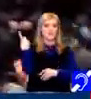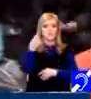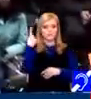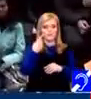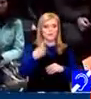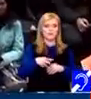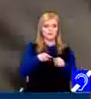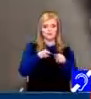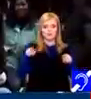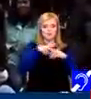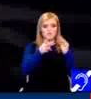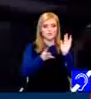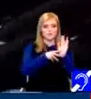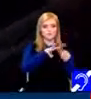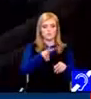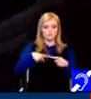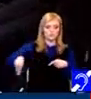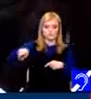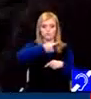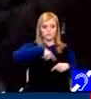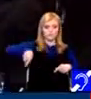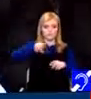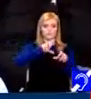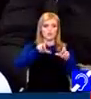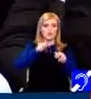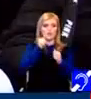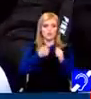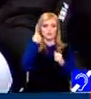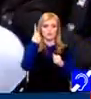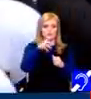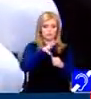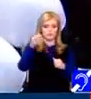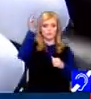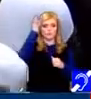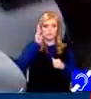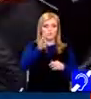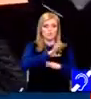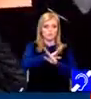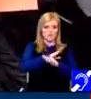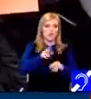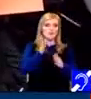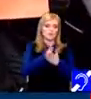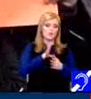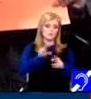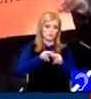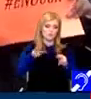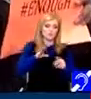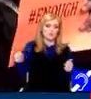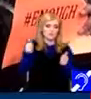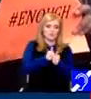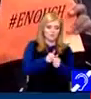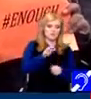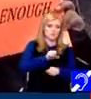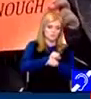timp de 17 minute în jurul școlii. Câte un minut pentru fiecare victimă din Florida. Unii profesori s-au alăturat manifestațiilor,